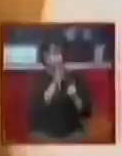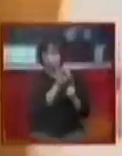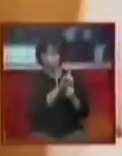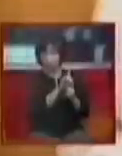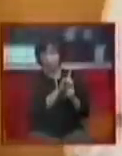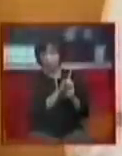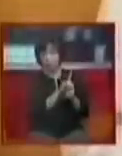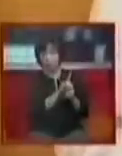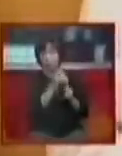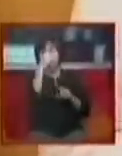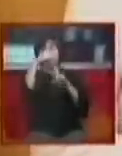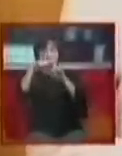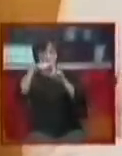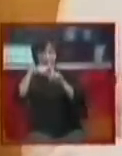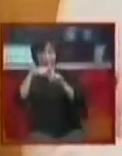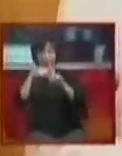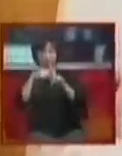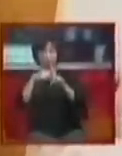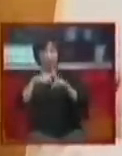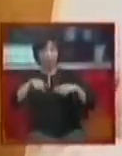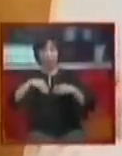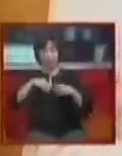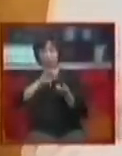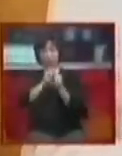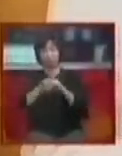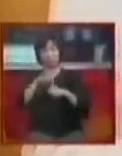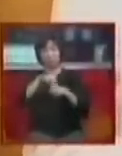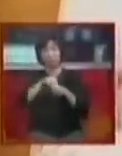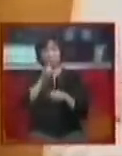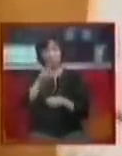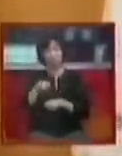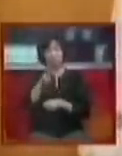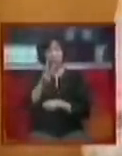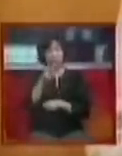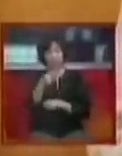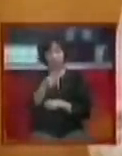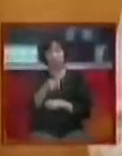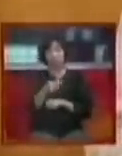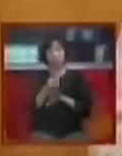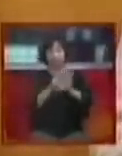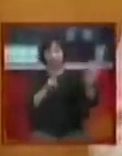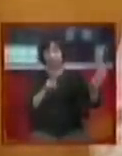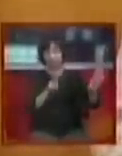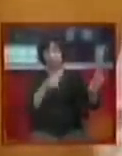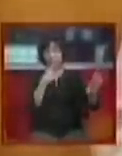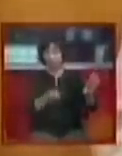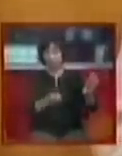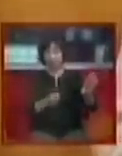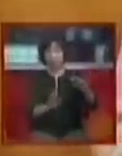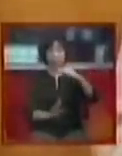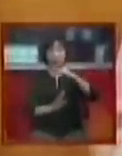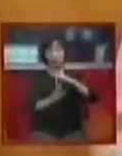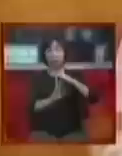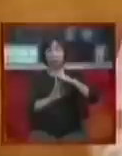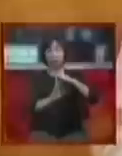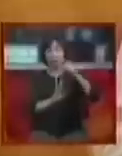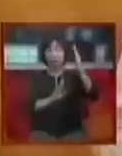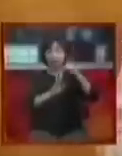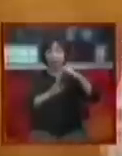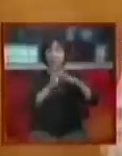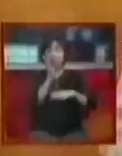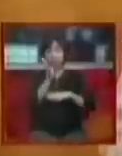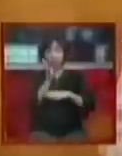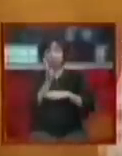batid ang positibong bunga ng reforma sa DPWH. Sabi nga po nila, ang top 40 na